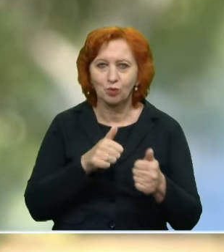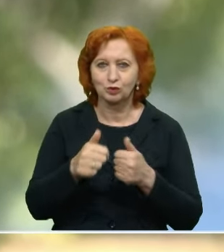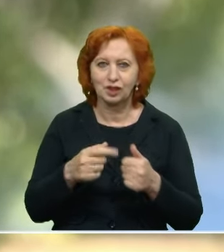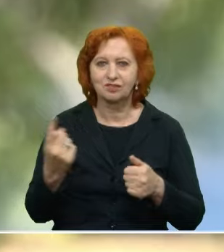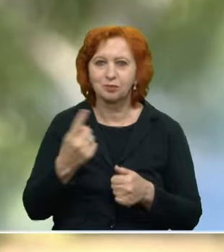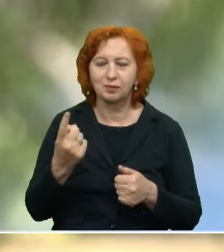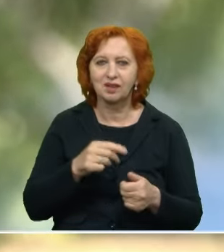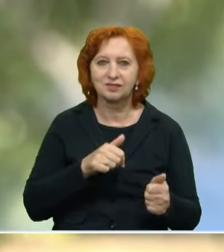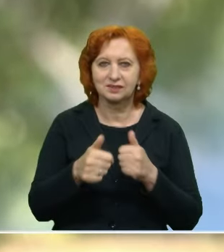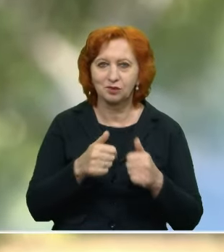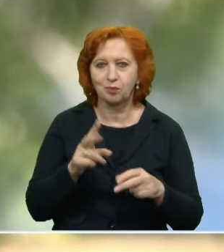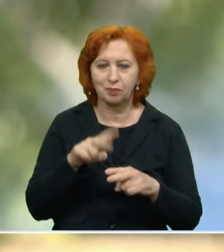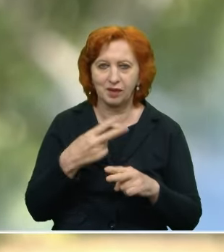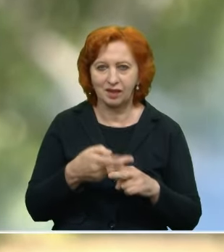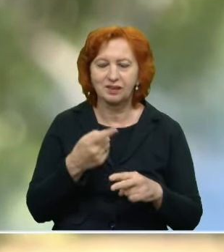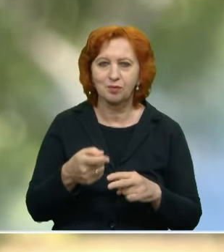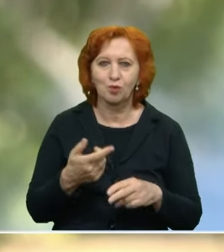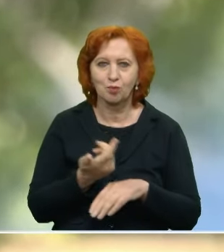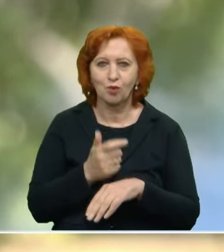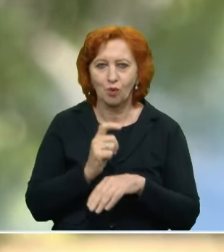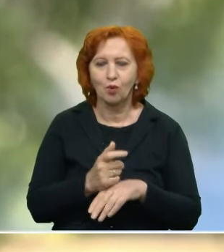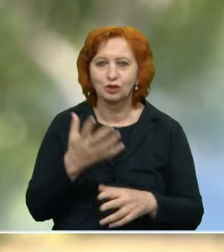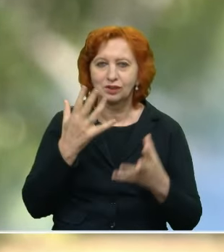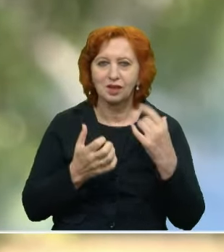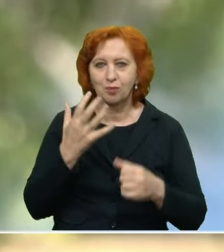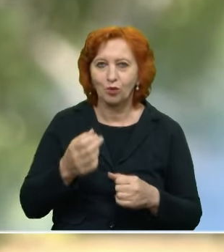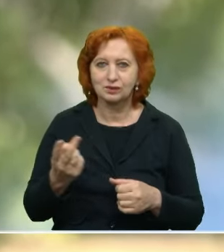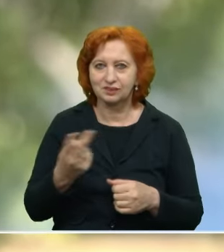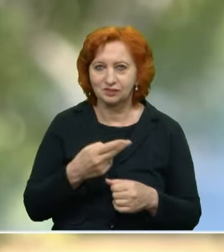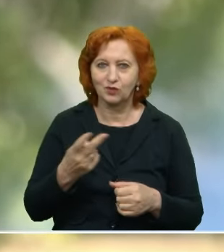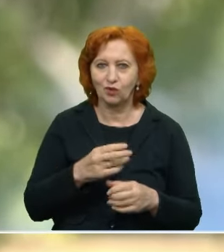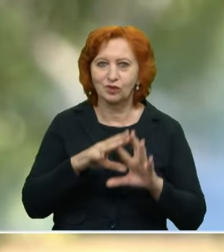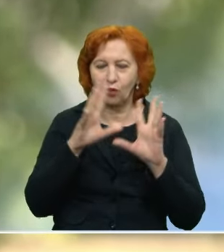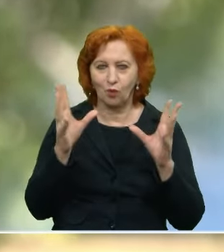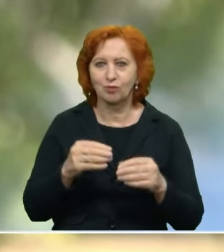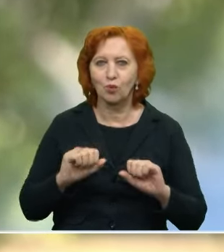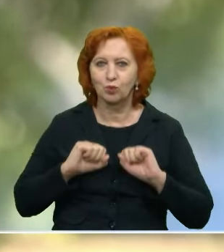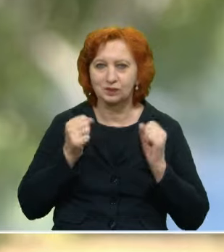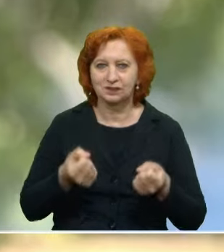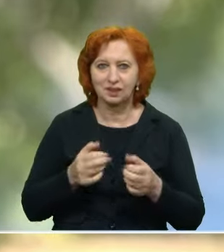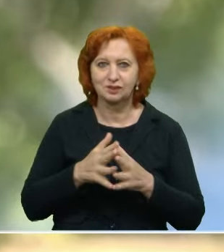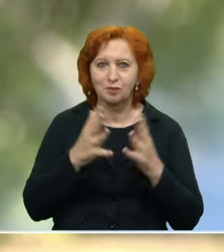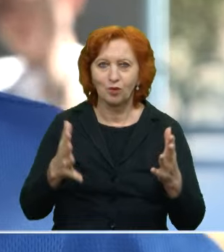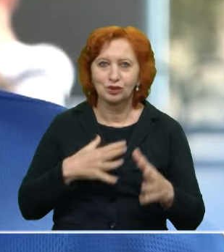соревнования. Поэтому нужно лучше работать в двойке, усердней.